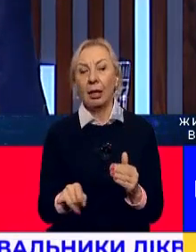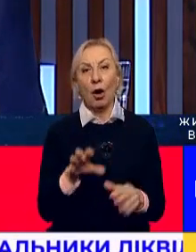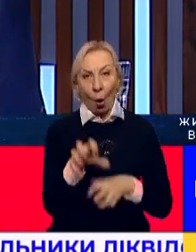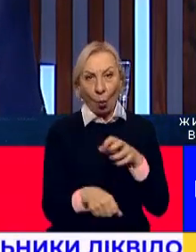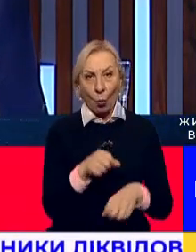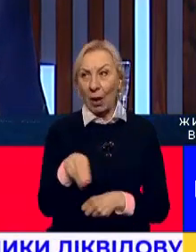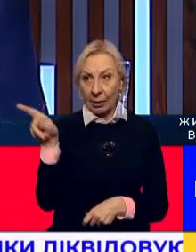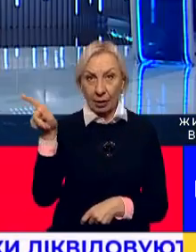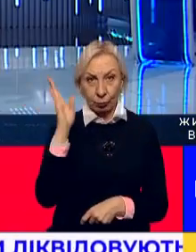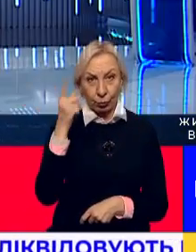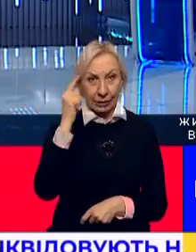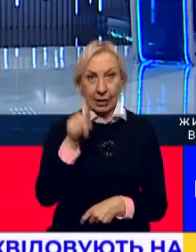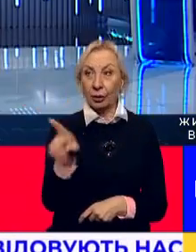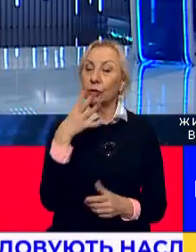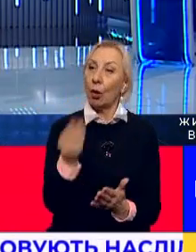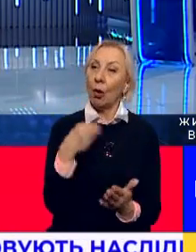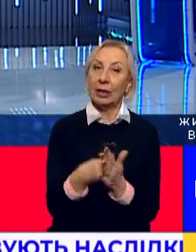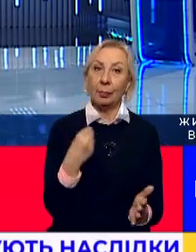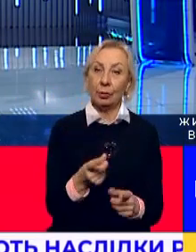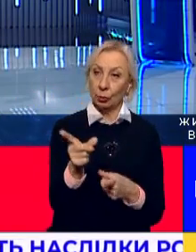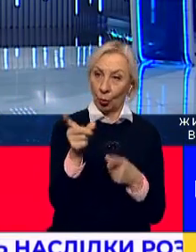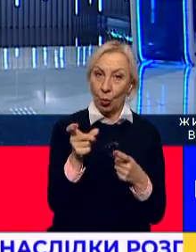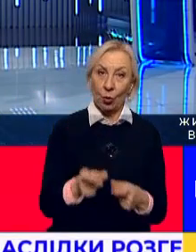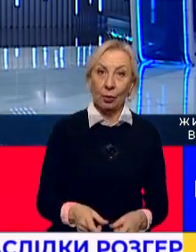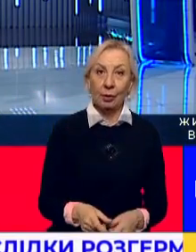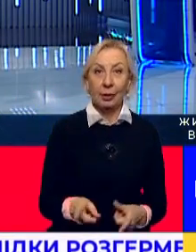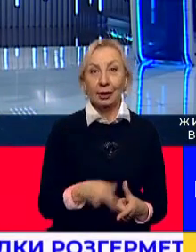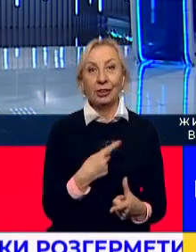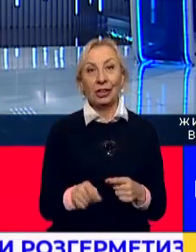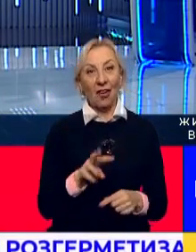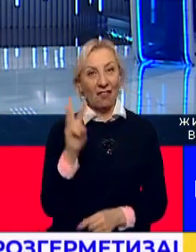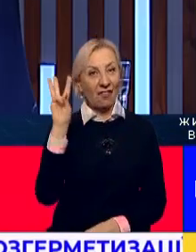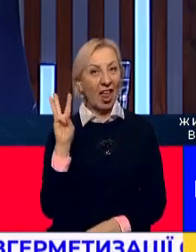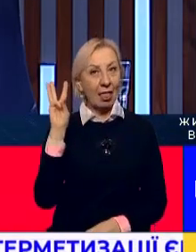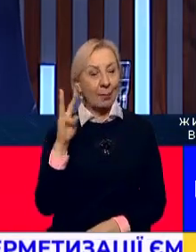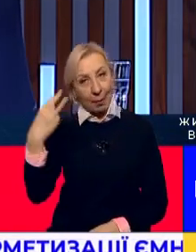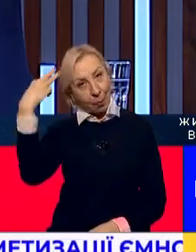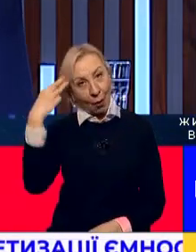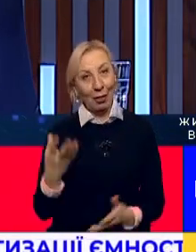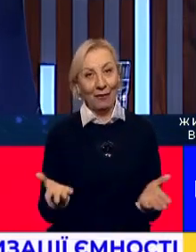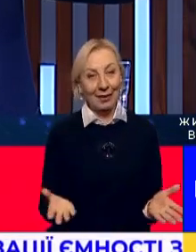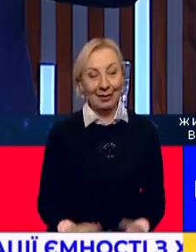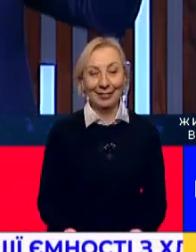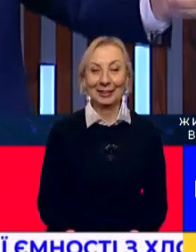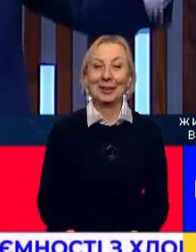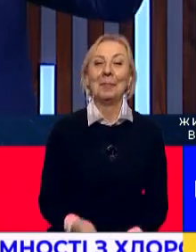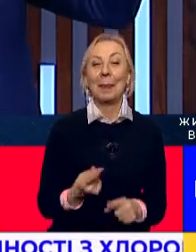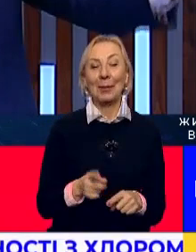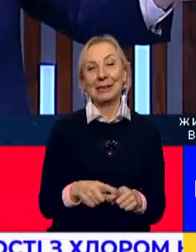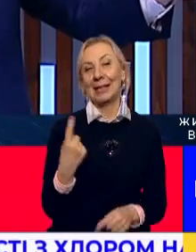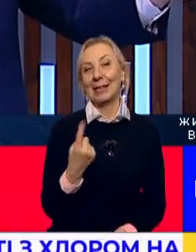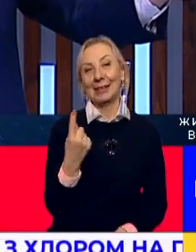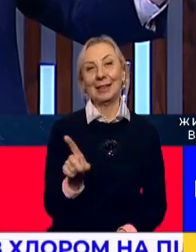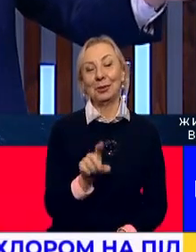окупанти знатимуть, що отримають кулю, чи вилами по голові, чи топором, у кого буде під руками. Оце єдине, що